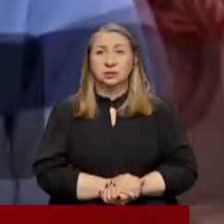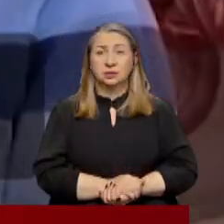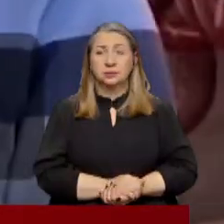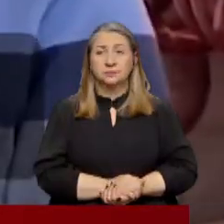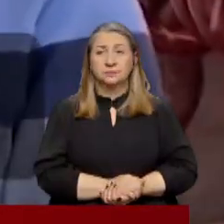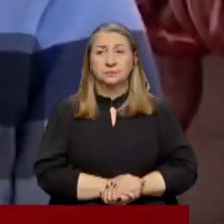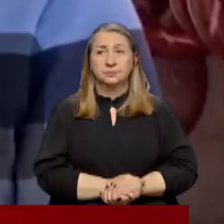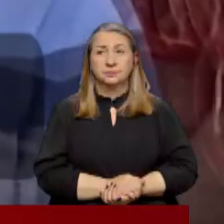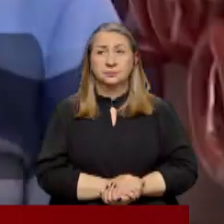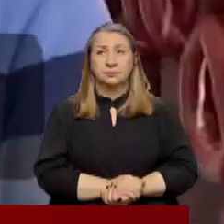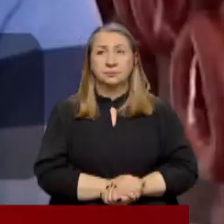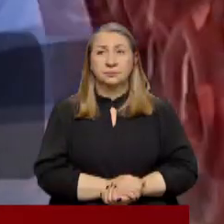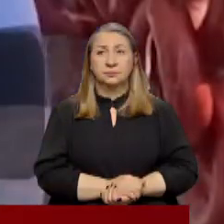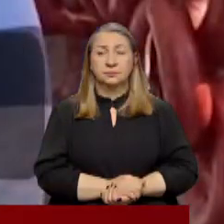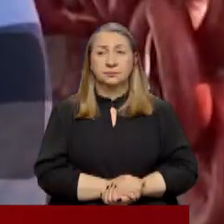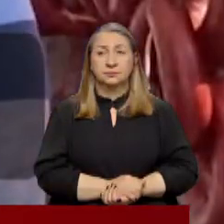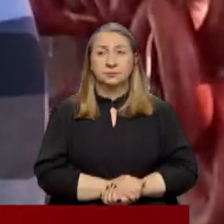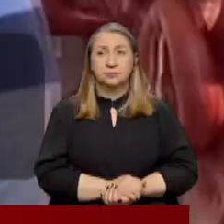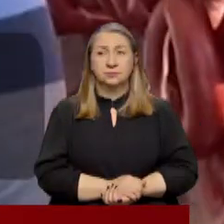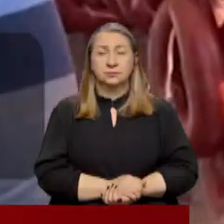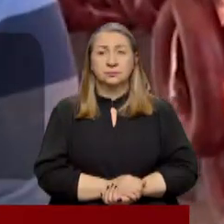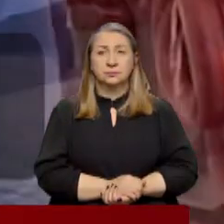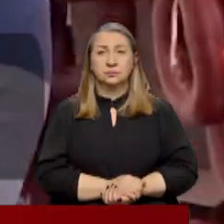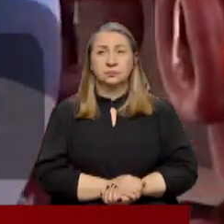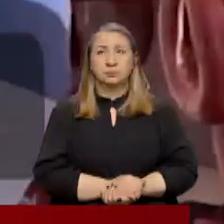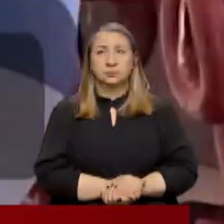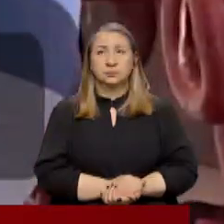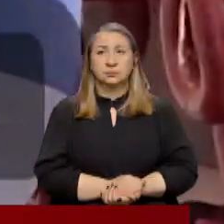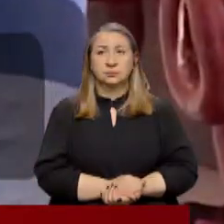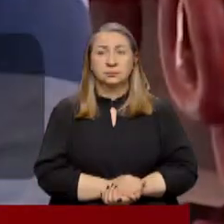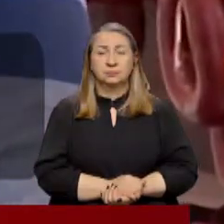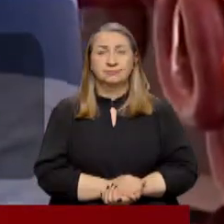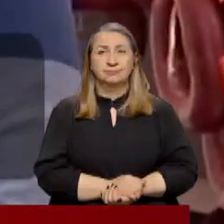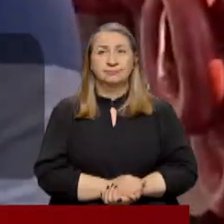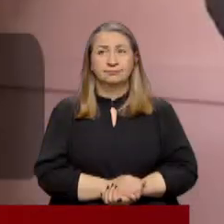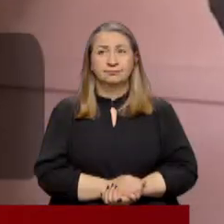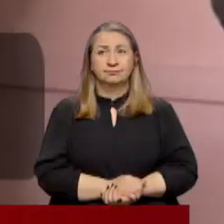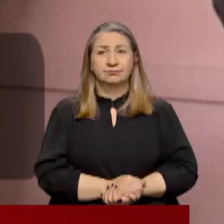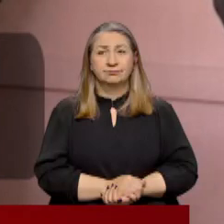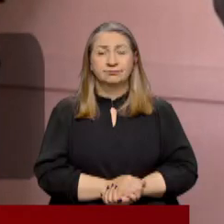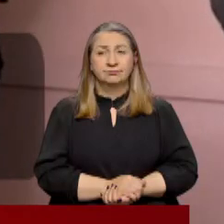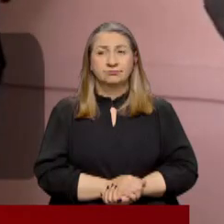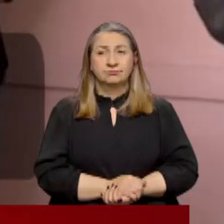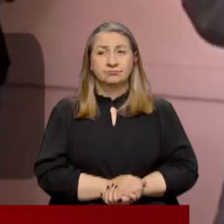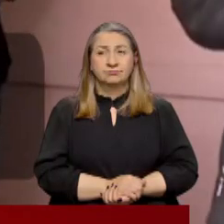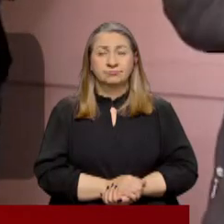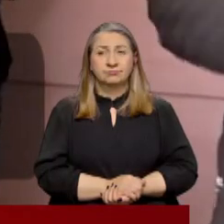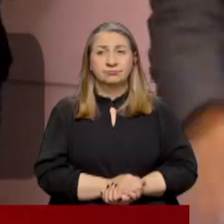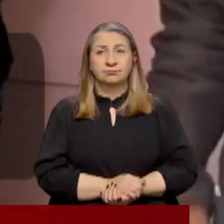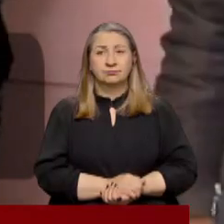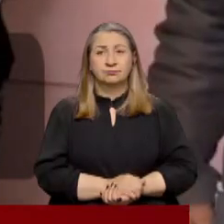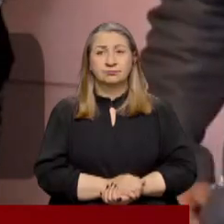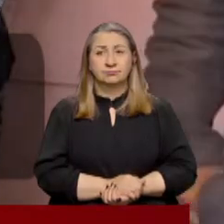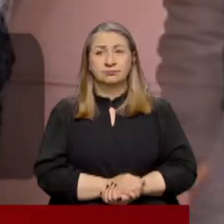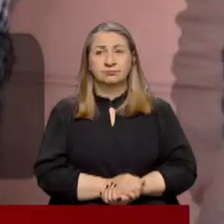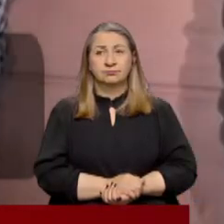bıraktım. Biber ve domates yetiştirdim. Mazot 24'e dayanınca, gübre 900 liraya 1000 liraya çıkınca bıraktım. 3 ay içinde Türkiye'de her gün